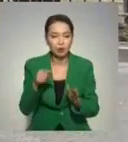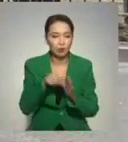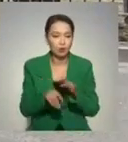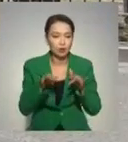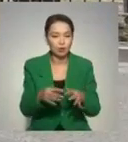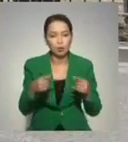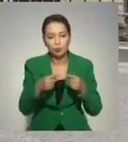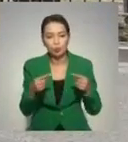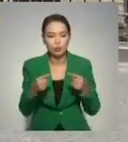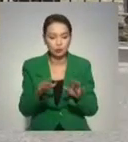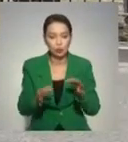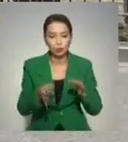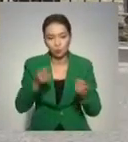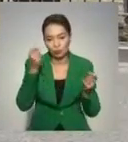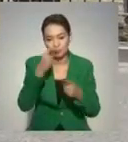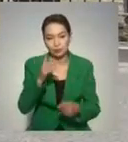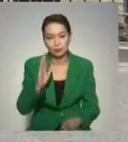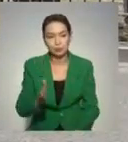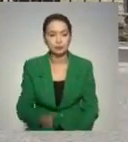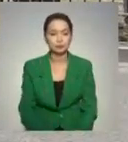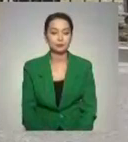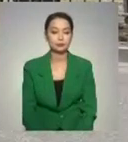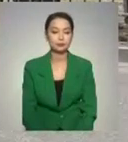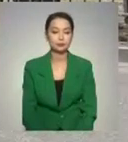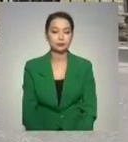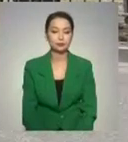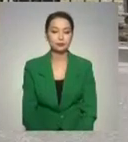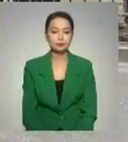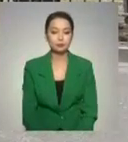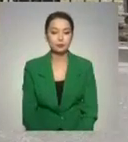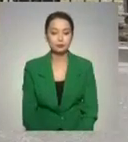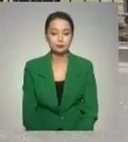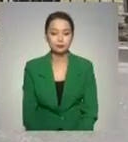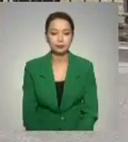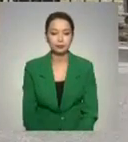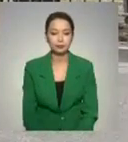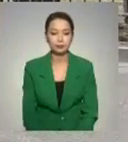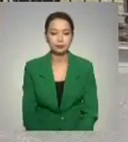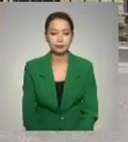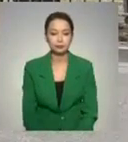сот анықтамақ. Өзгеріс Қонар, Арманекуф, Астана Таймс, Павлодар облысынан.